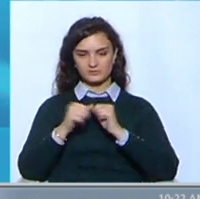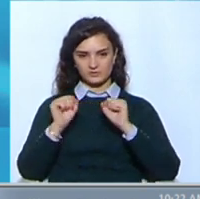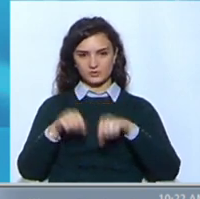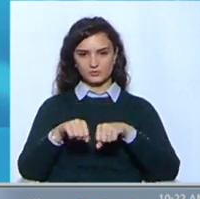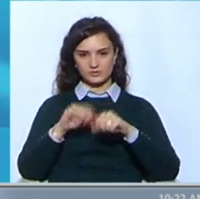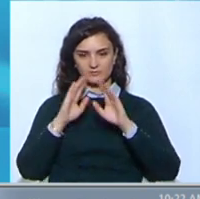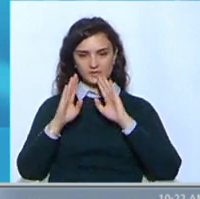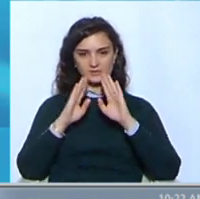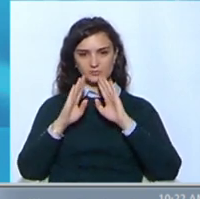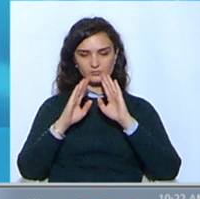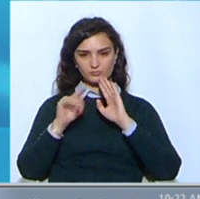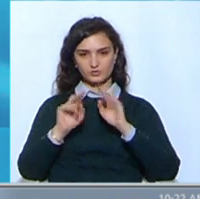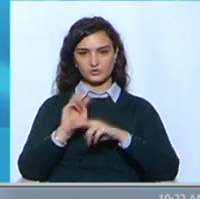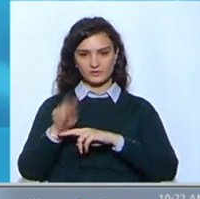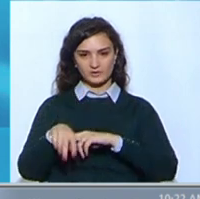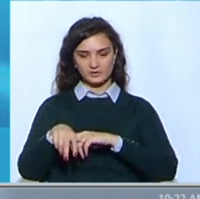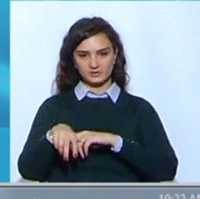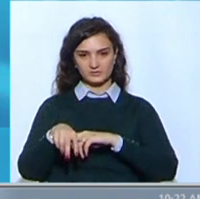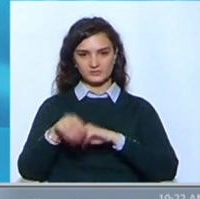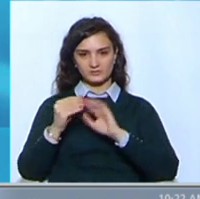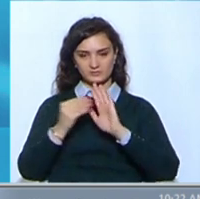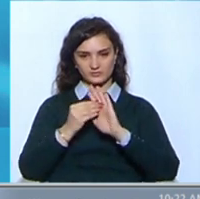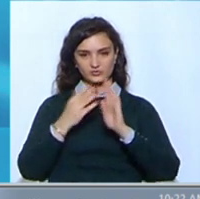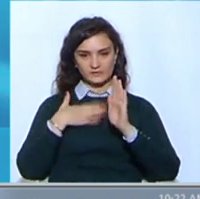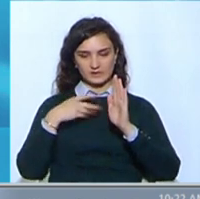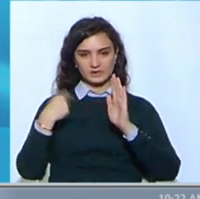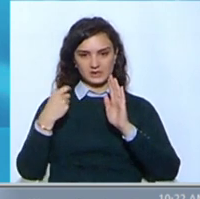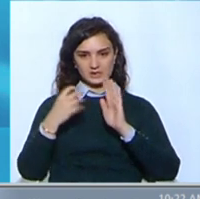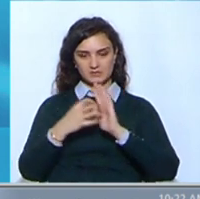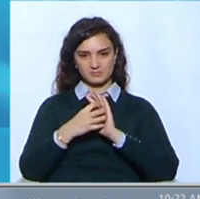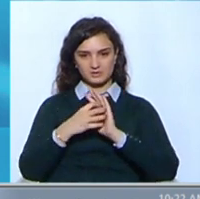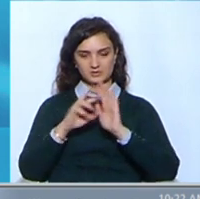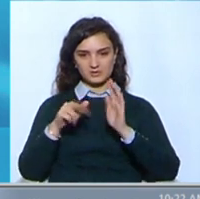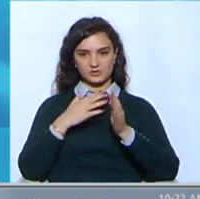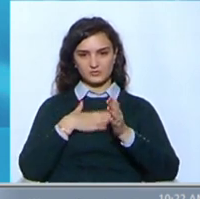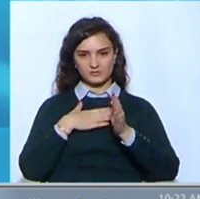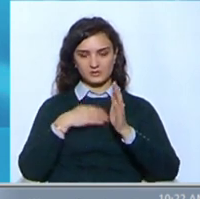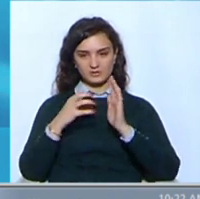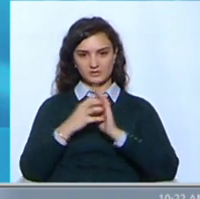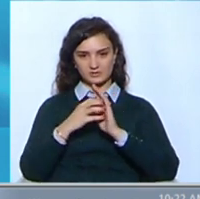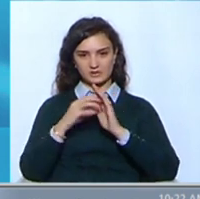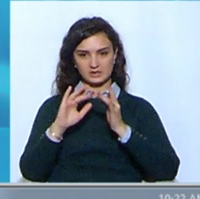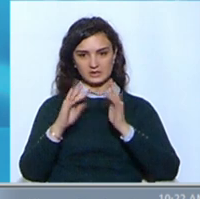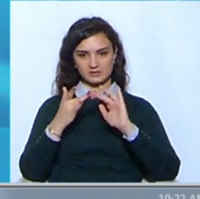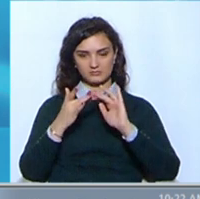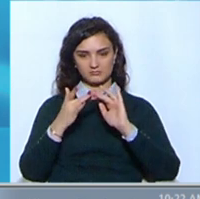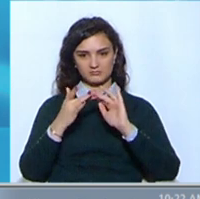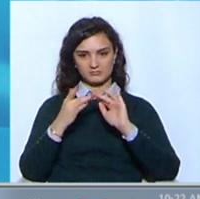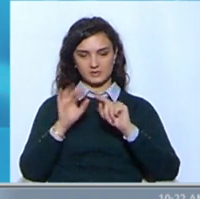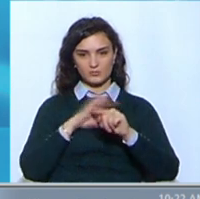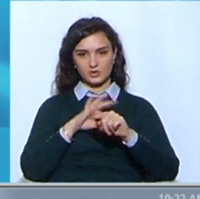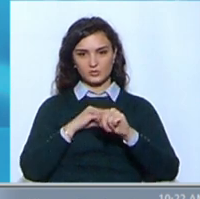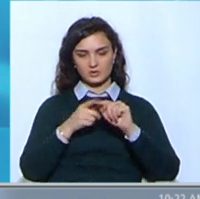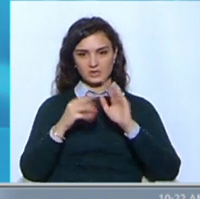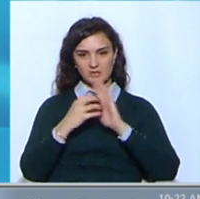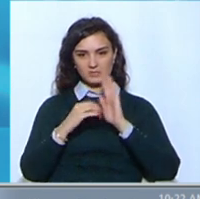შეუძლია Facebook-ზე შევიდეს, Facebook გვერდზე ჩვენი გადაცემისა და ჩვენი არქის ვებ გვერდზე გამოიყენოს